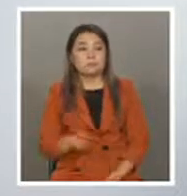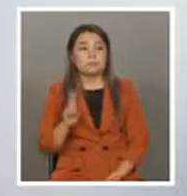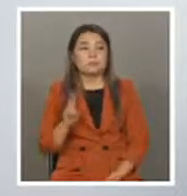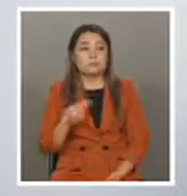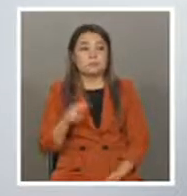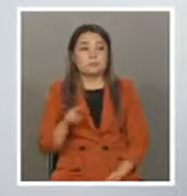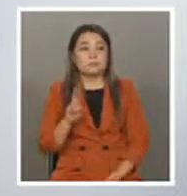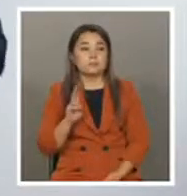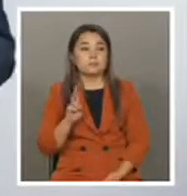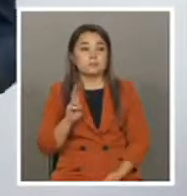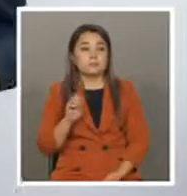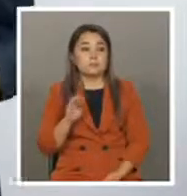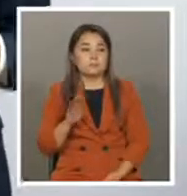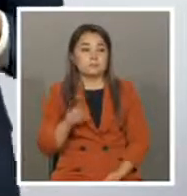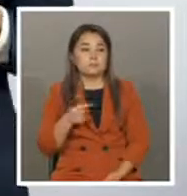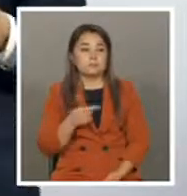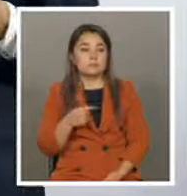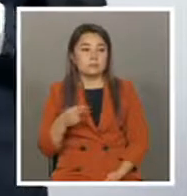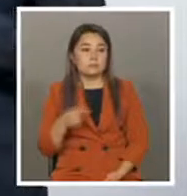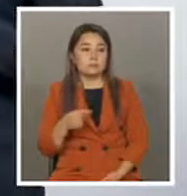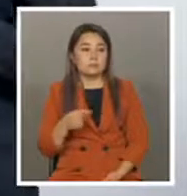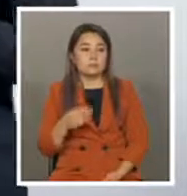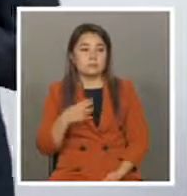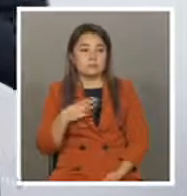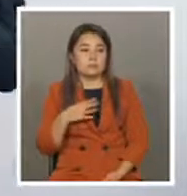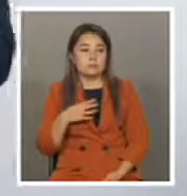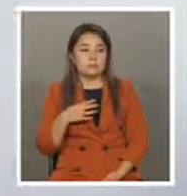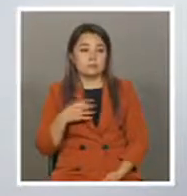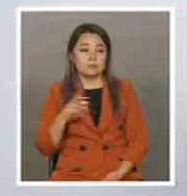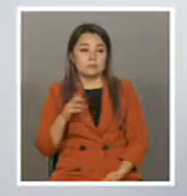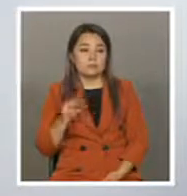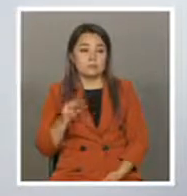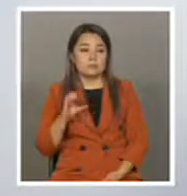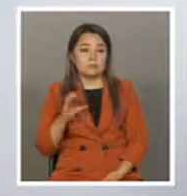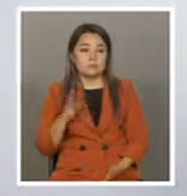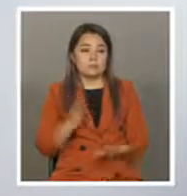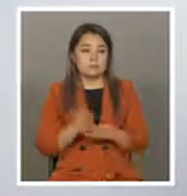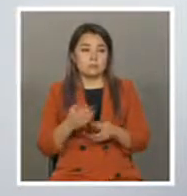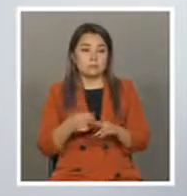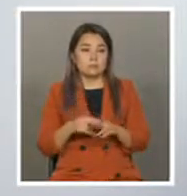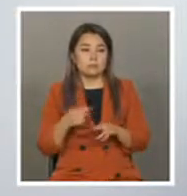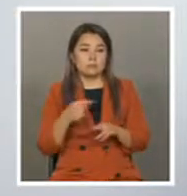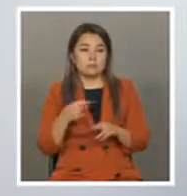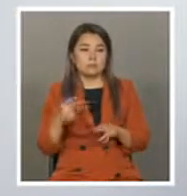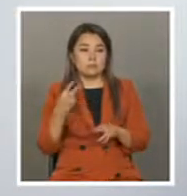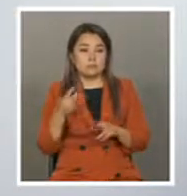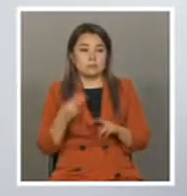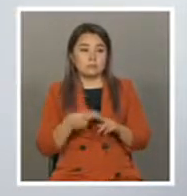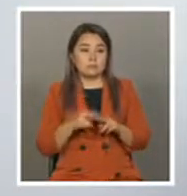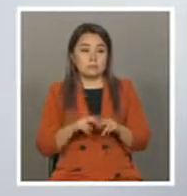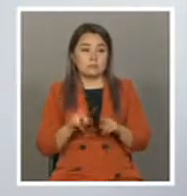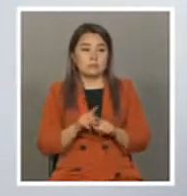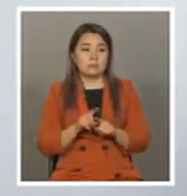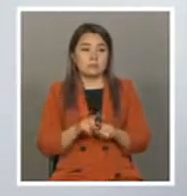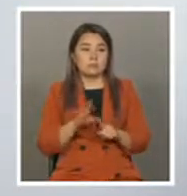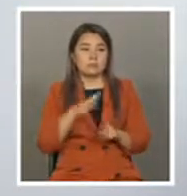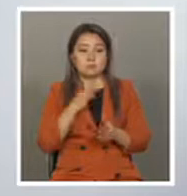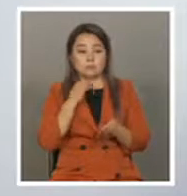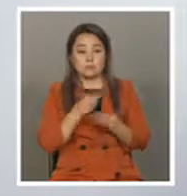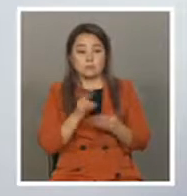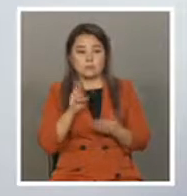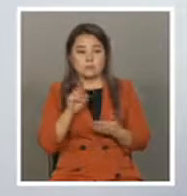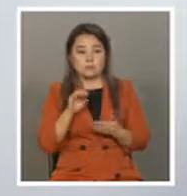b квадрат азайтылған 4ac. B, яғни екінші коэффициент бізде минус 2. Олай болса b квадрат минус 2-нің